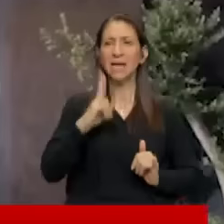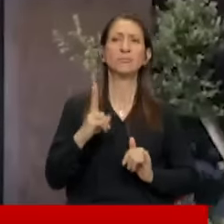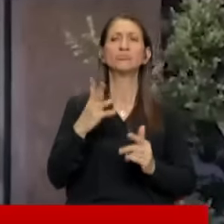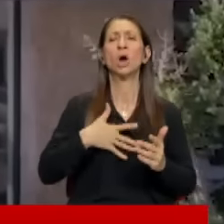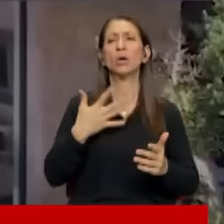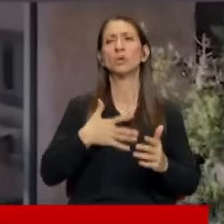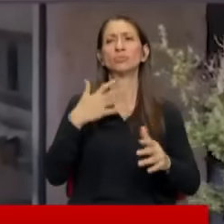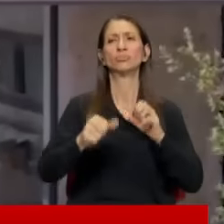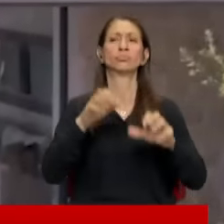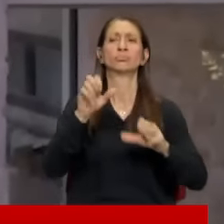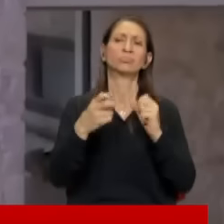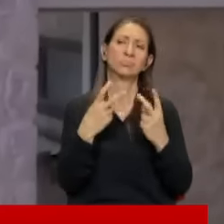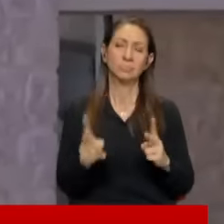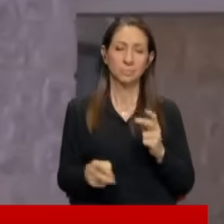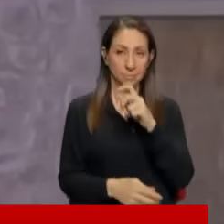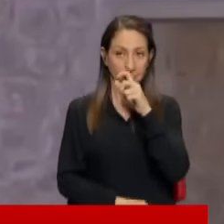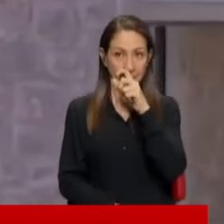yok.